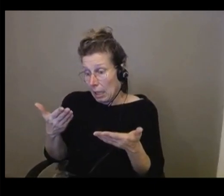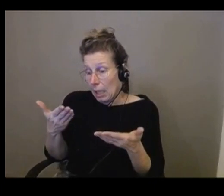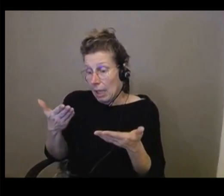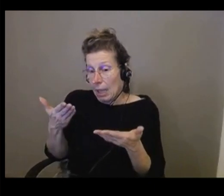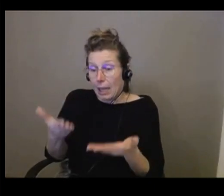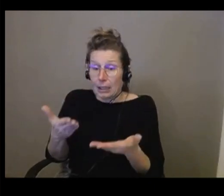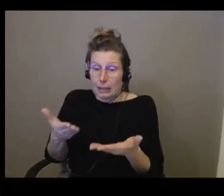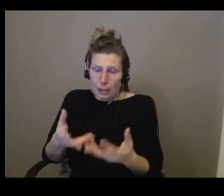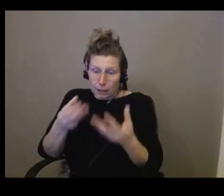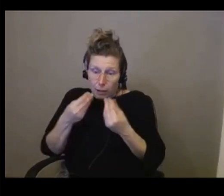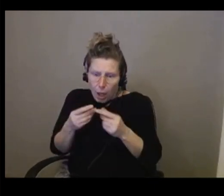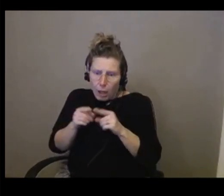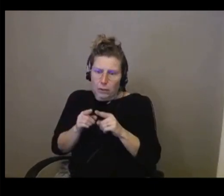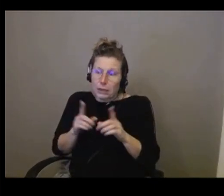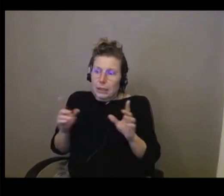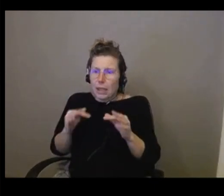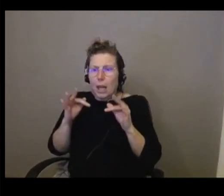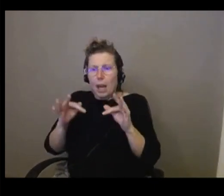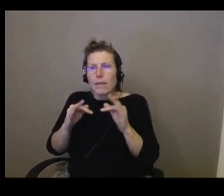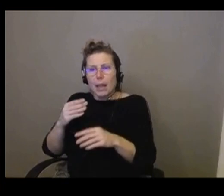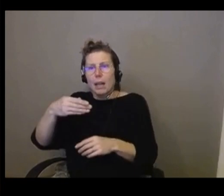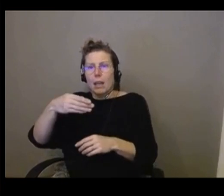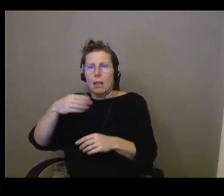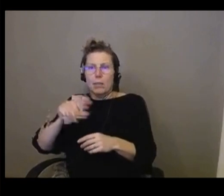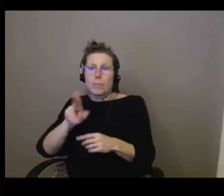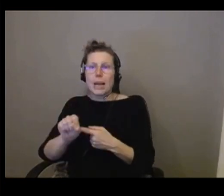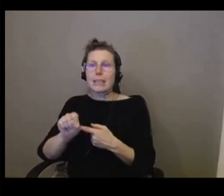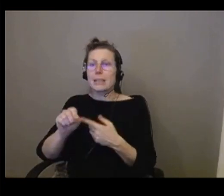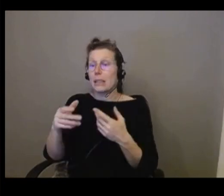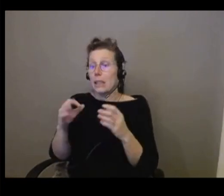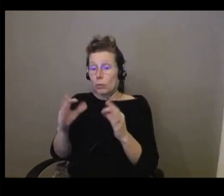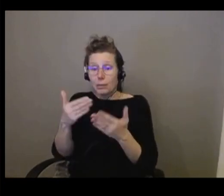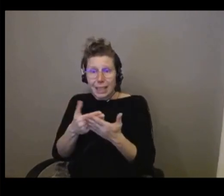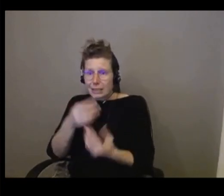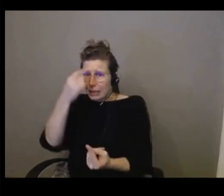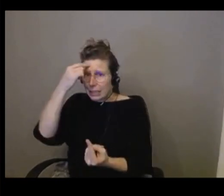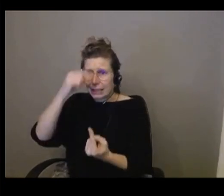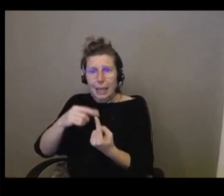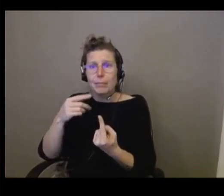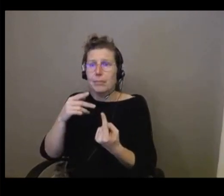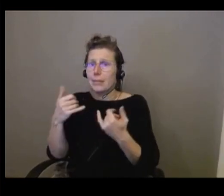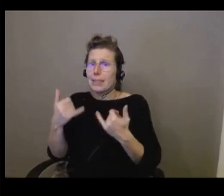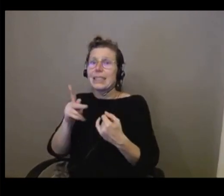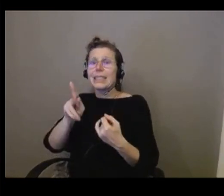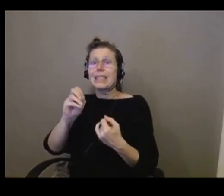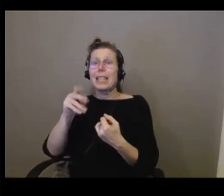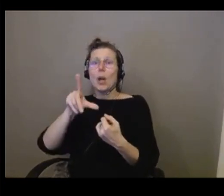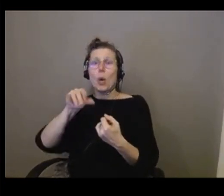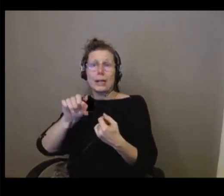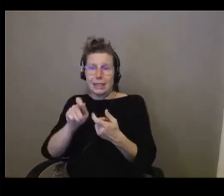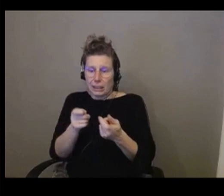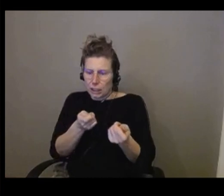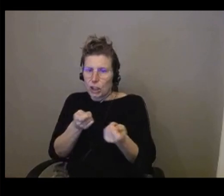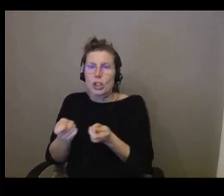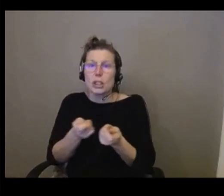chez Keolis, je pense, dans des réseaux comme Rennes notamment. Et voilà, la donnée, elle est vraiment essentielle,